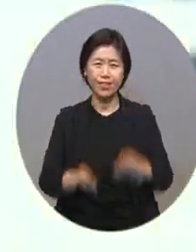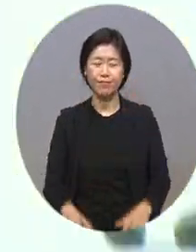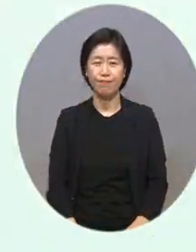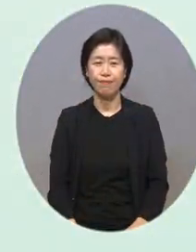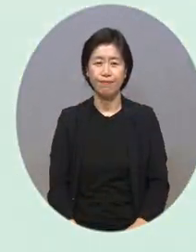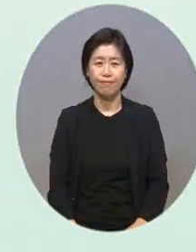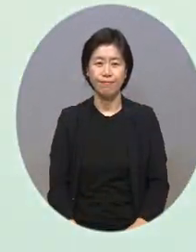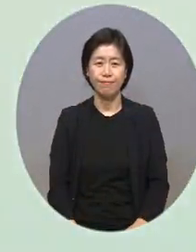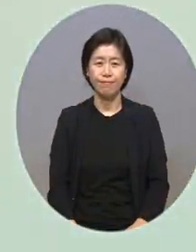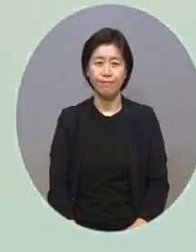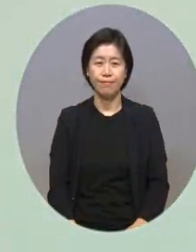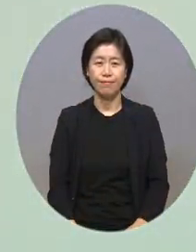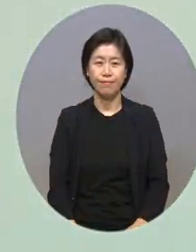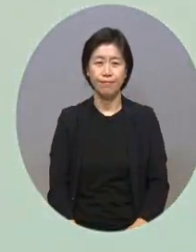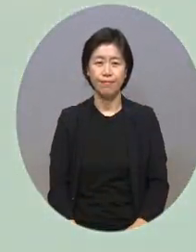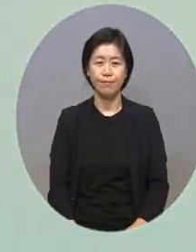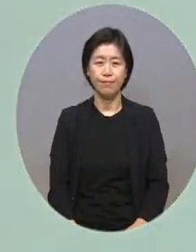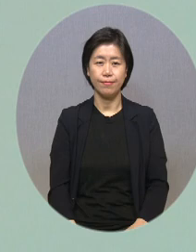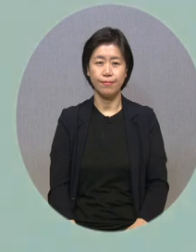오, 뒷땅인데.